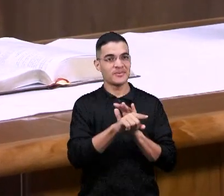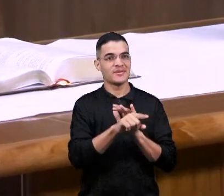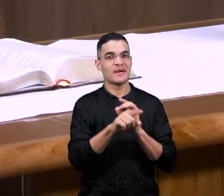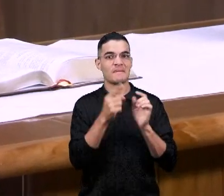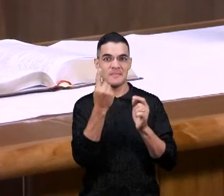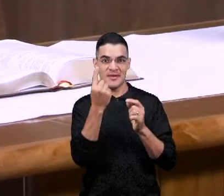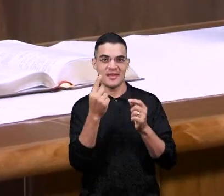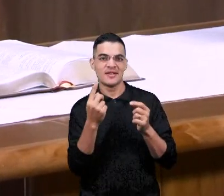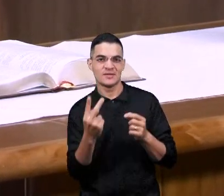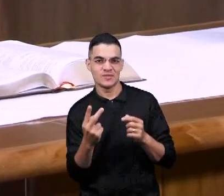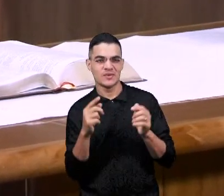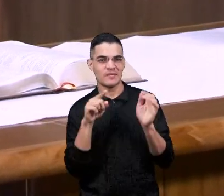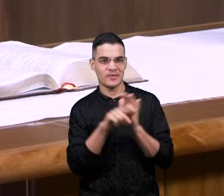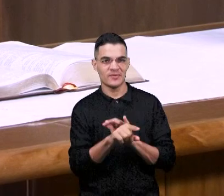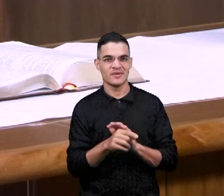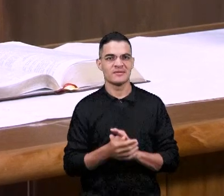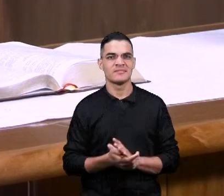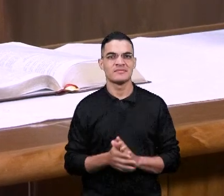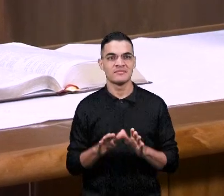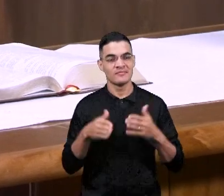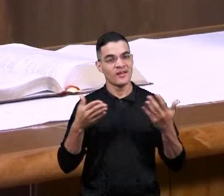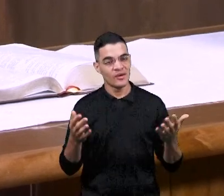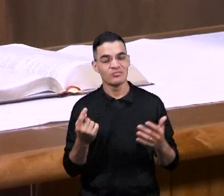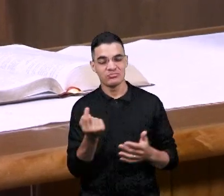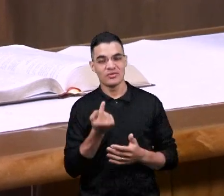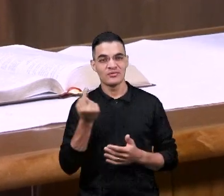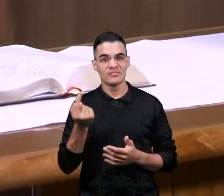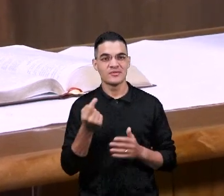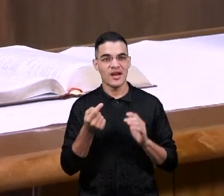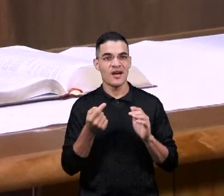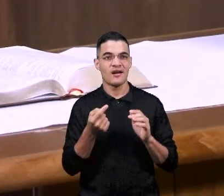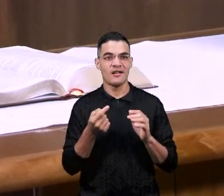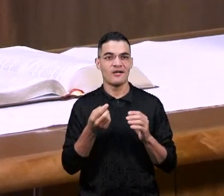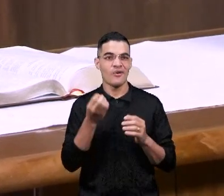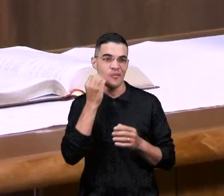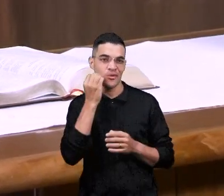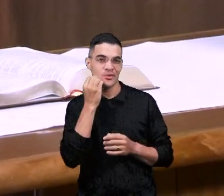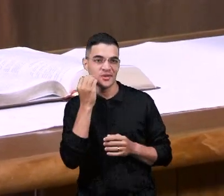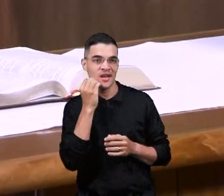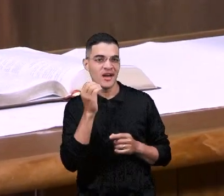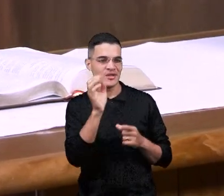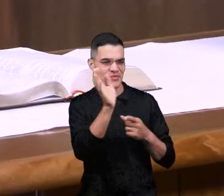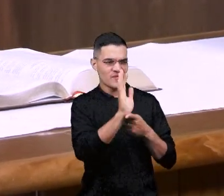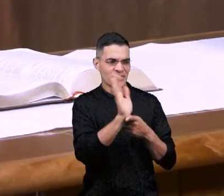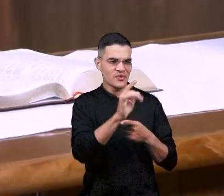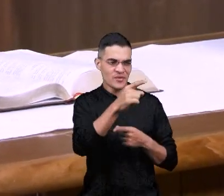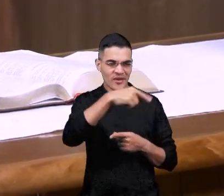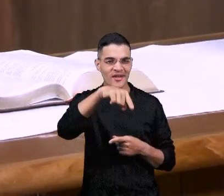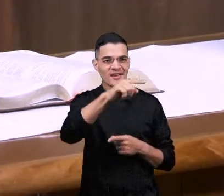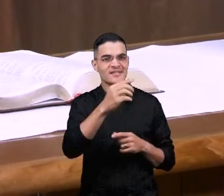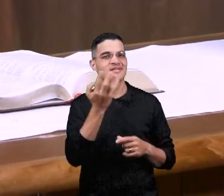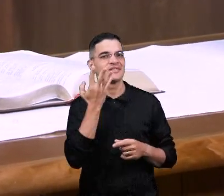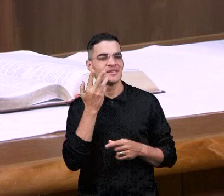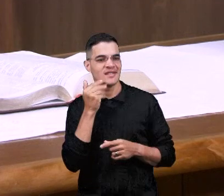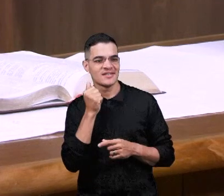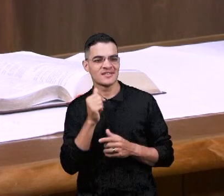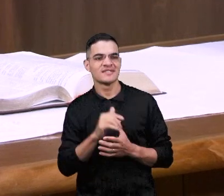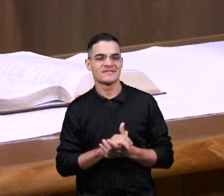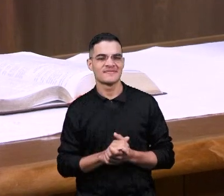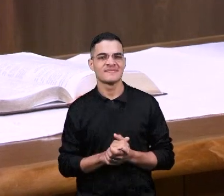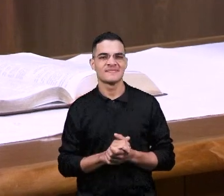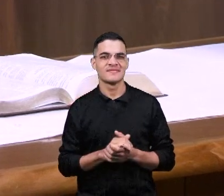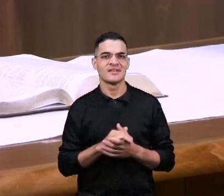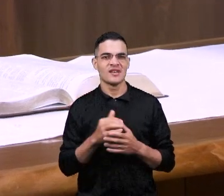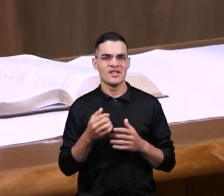deuxième question. Et pour cela, donc, nous allons donner opportunité. Ce sont des petites vidéos que les frères vont présenter